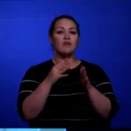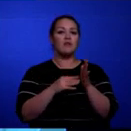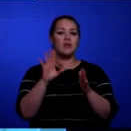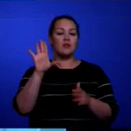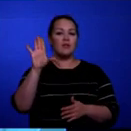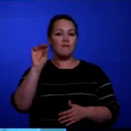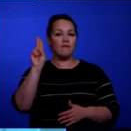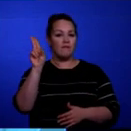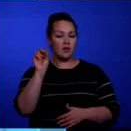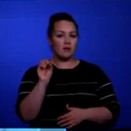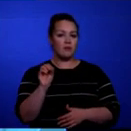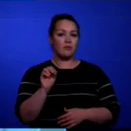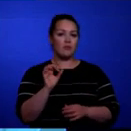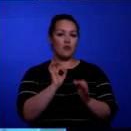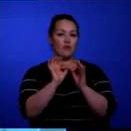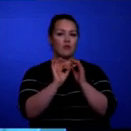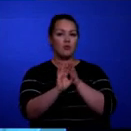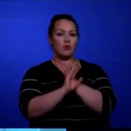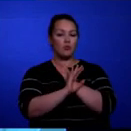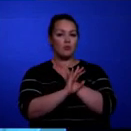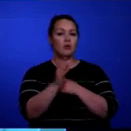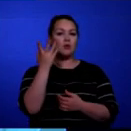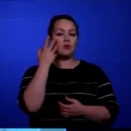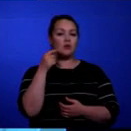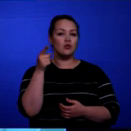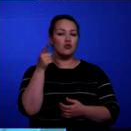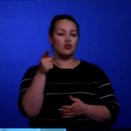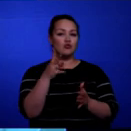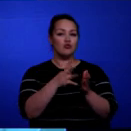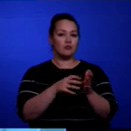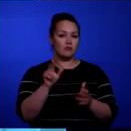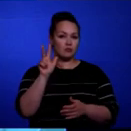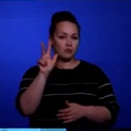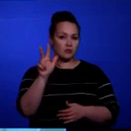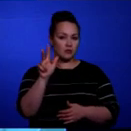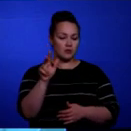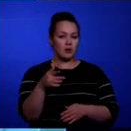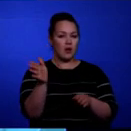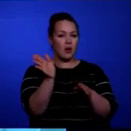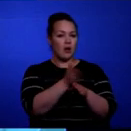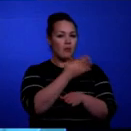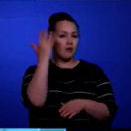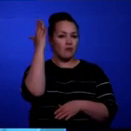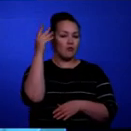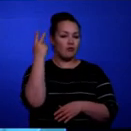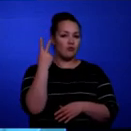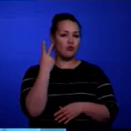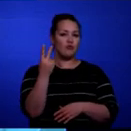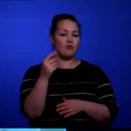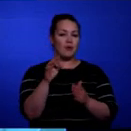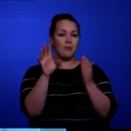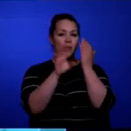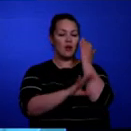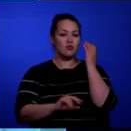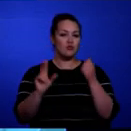проверим а умер 1903 отбрасываем мысленно две последние цифры